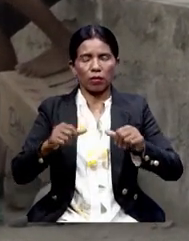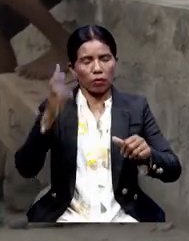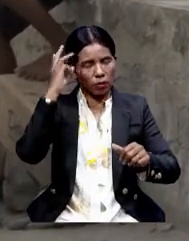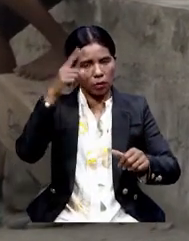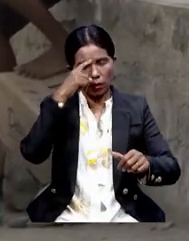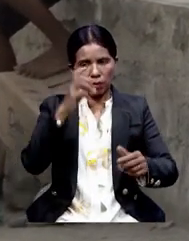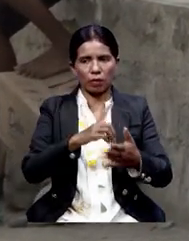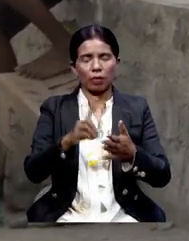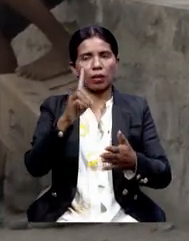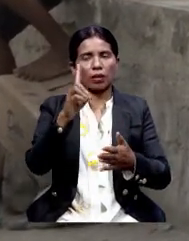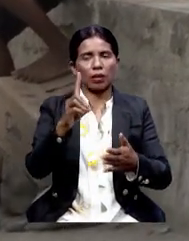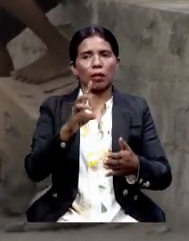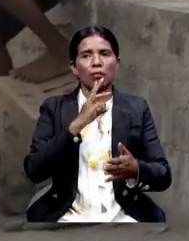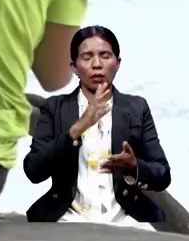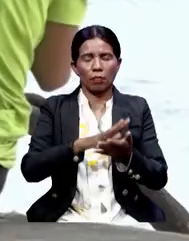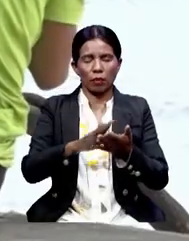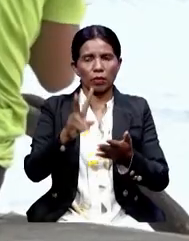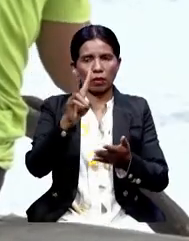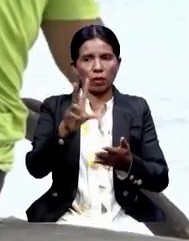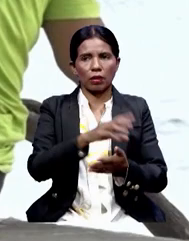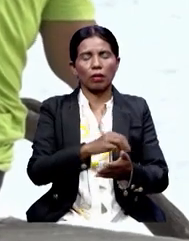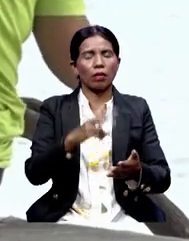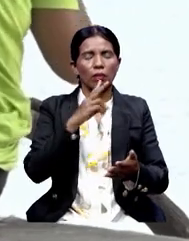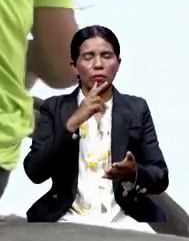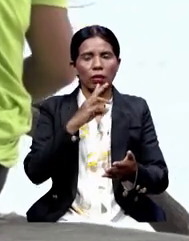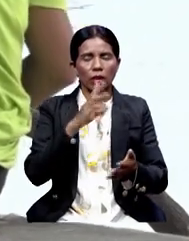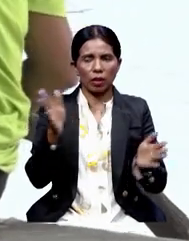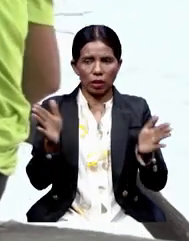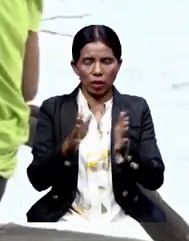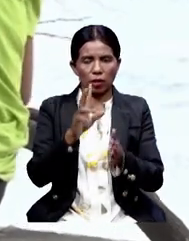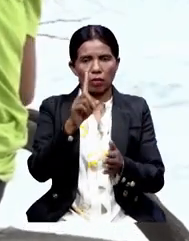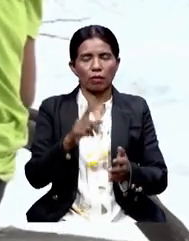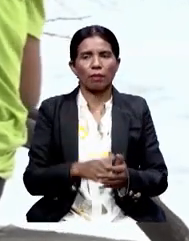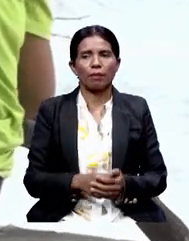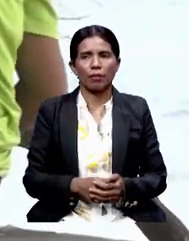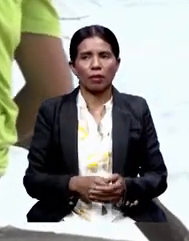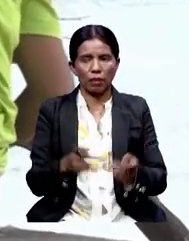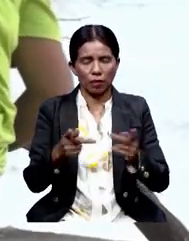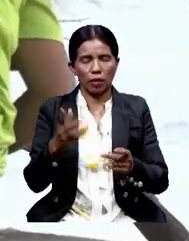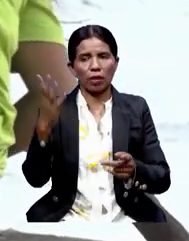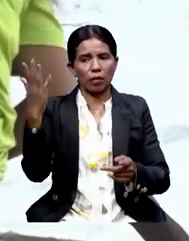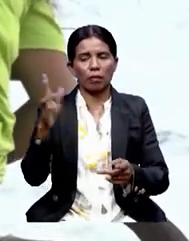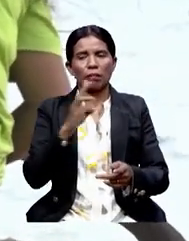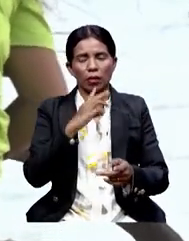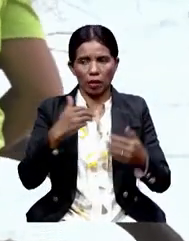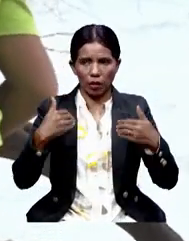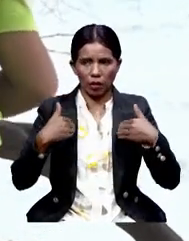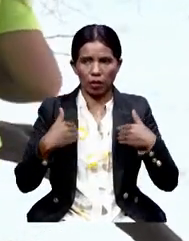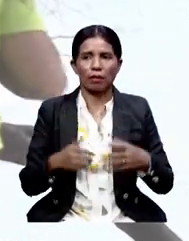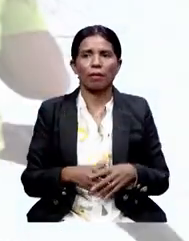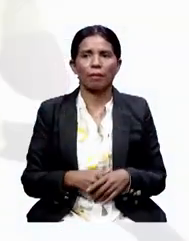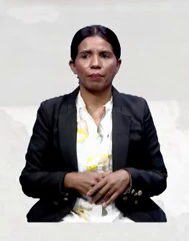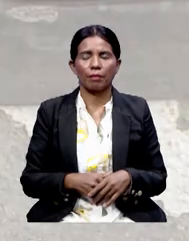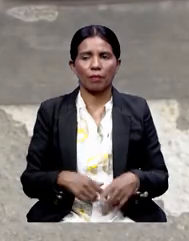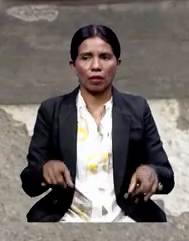tama semana ida bemos sai dalla rua no volume be kik tebes. Ia sore ne bane memang be iha kadang